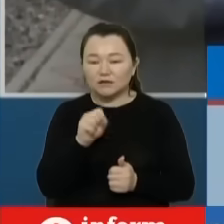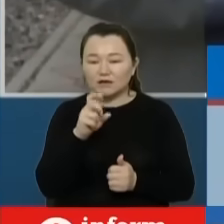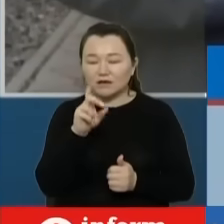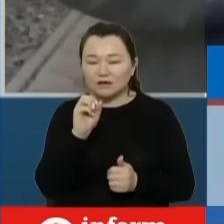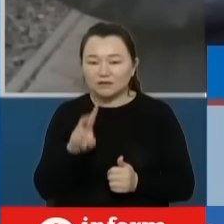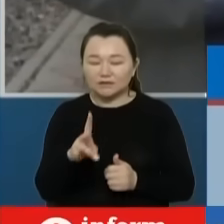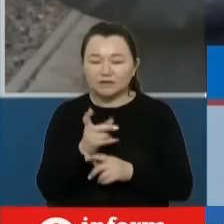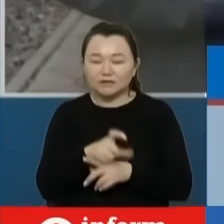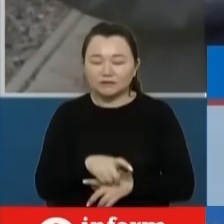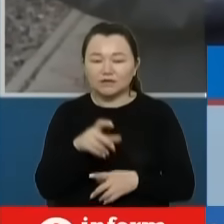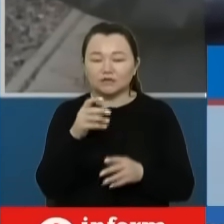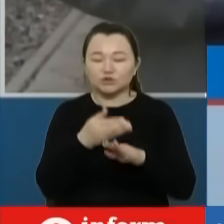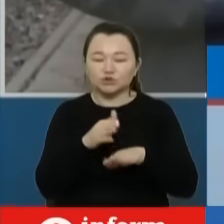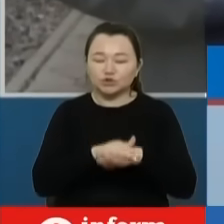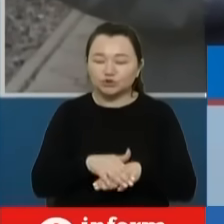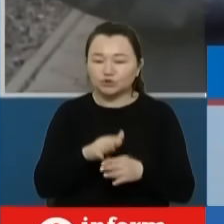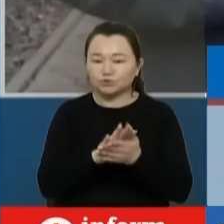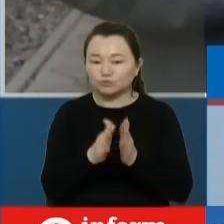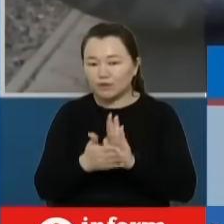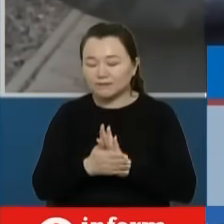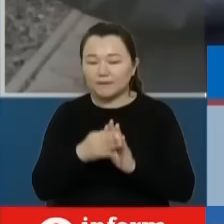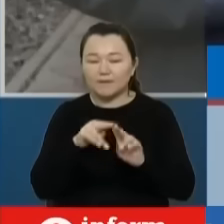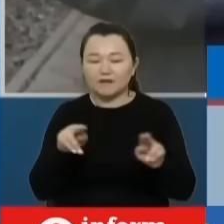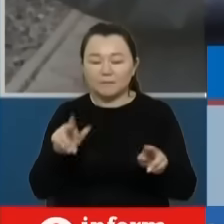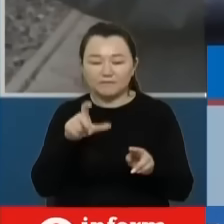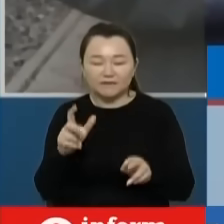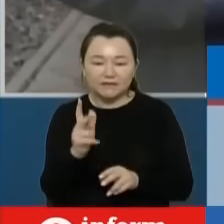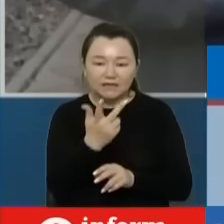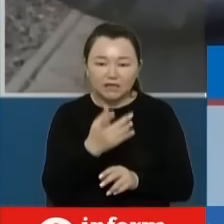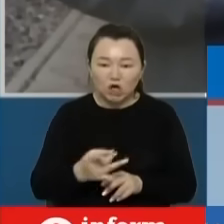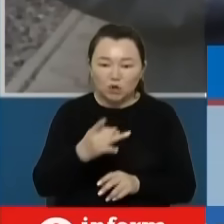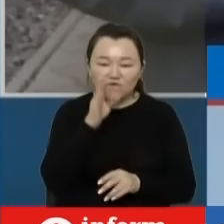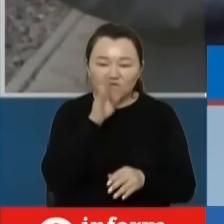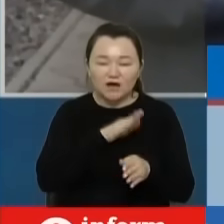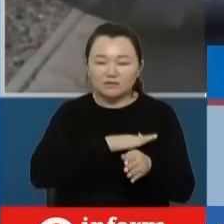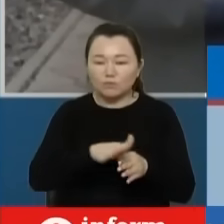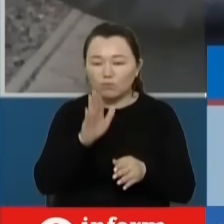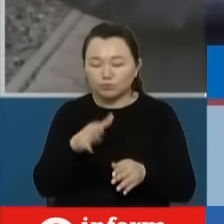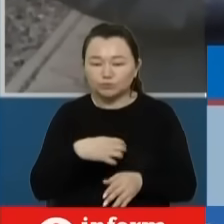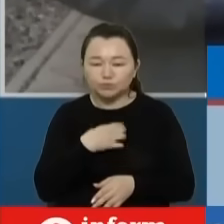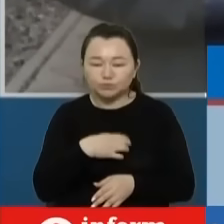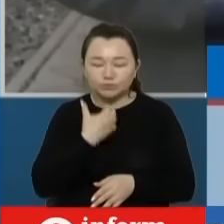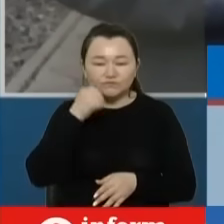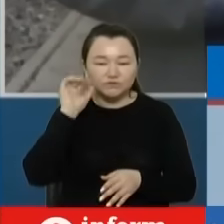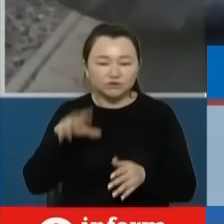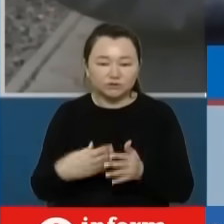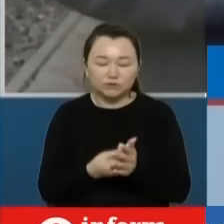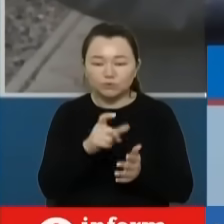аудандарында жағдай күрделі. Мамандар Петропавл қаласының үш шағын ауданын тасқын су басады деп қорқып отыр. Кешелі бері ондағы